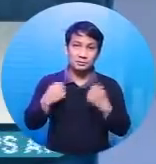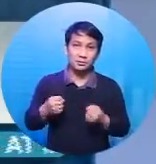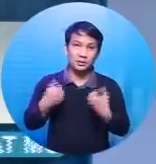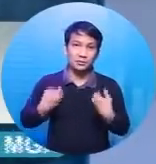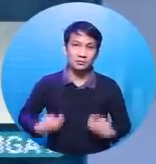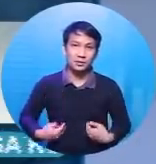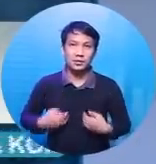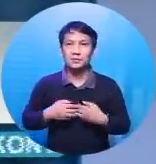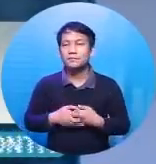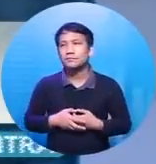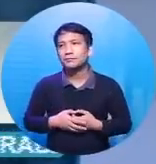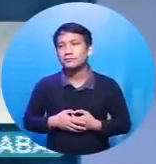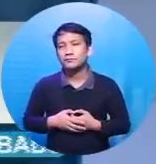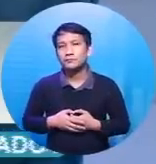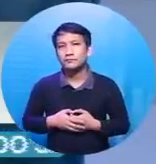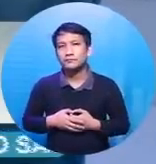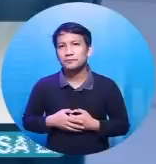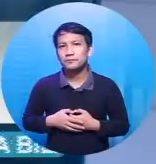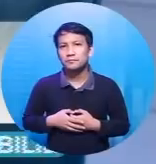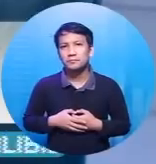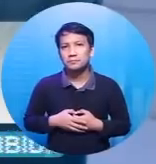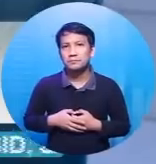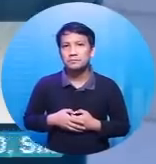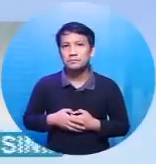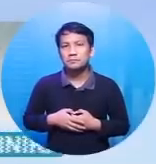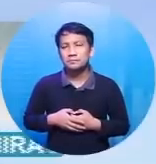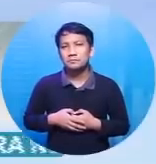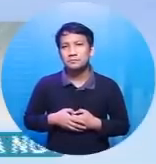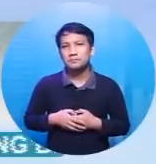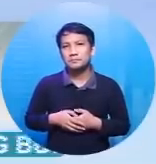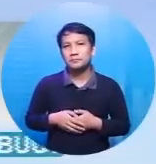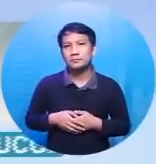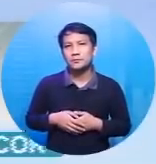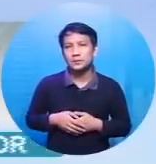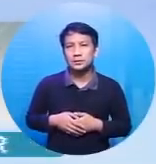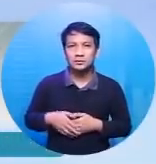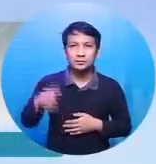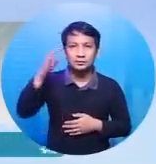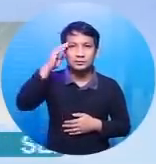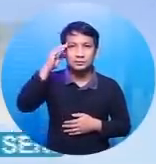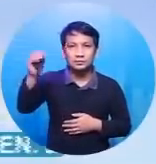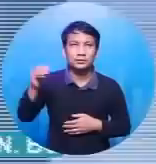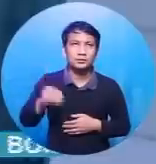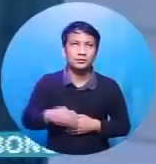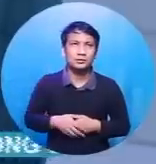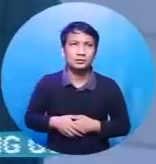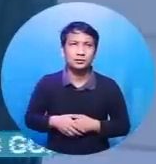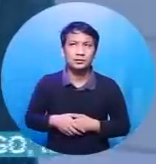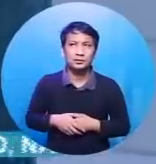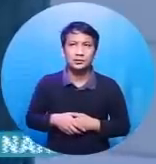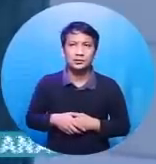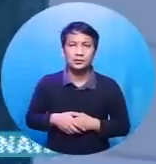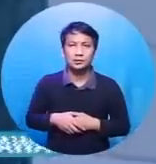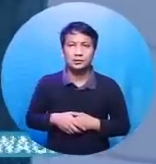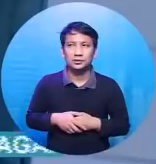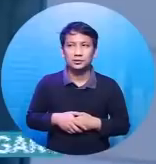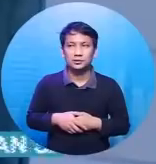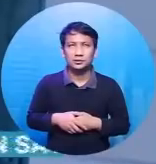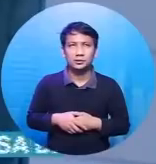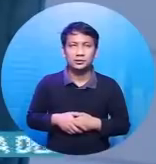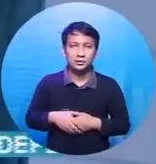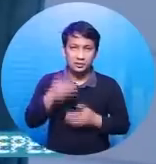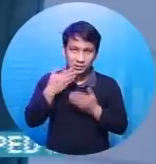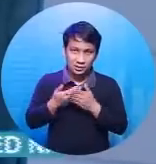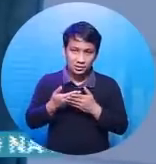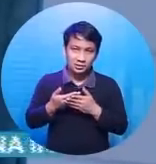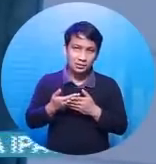immune system. Ito na. Hello po. Hello, magandang hapon. Magandang